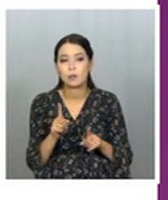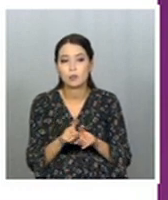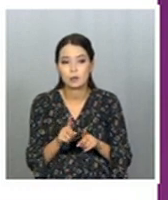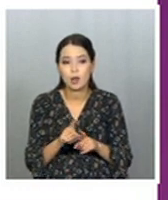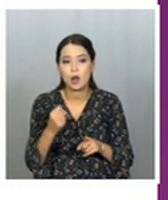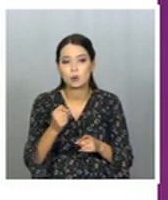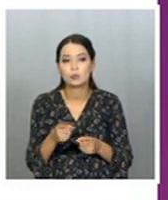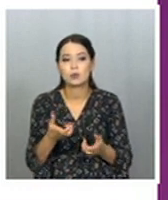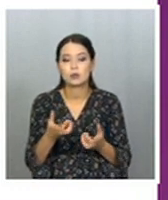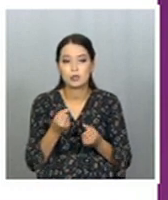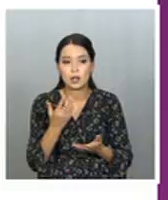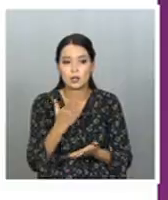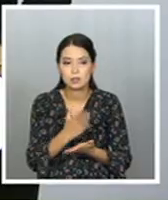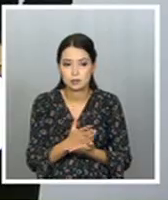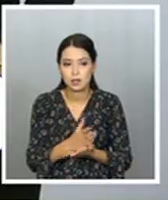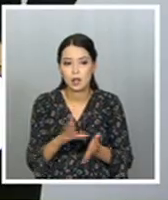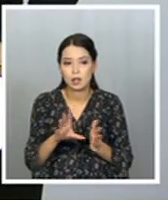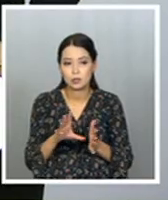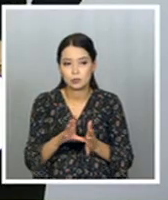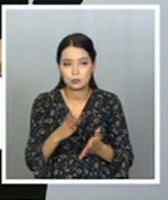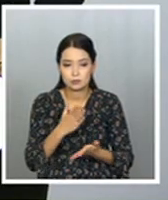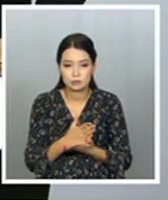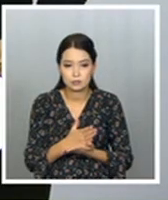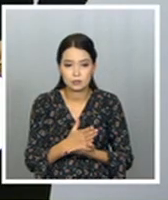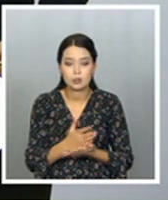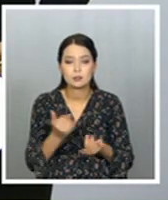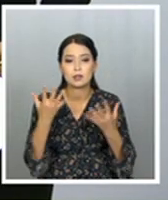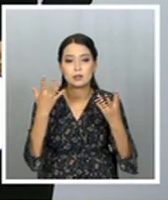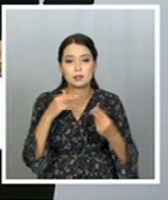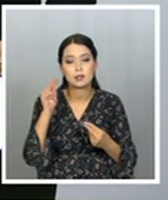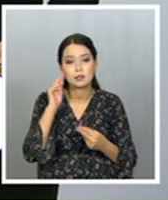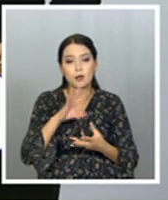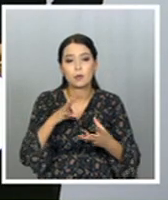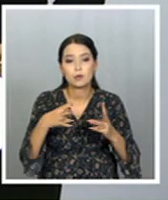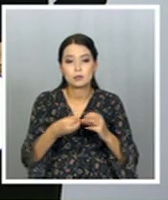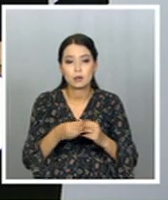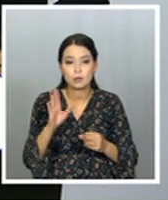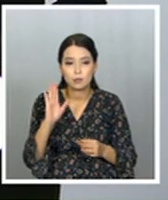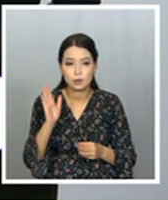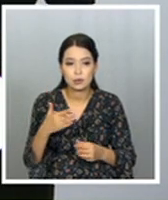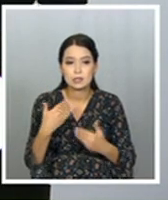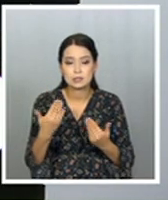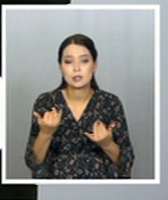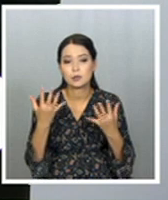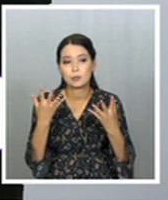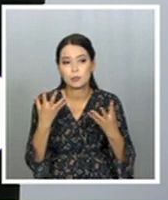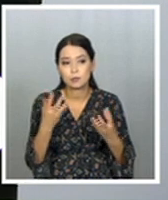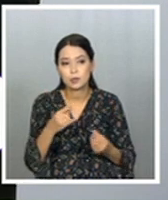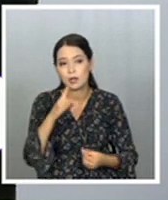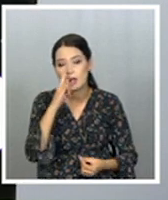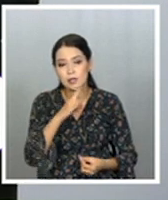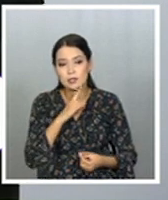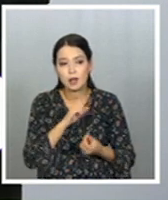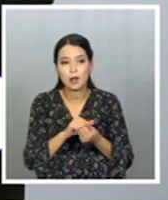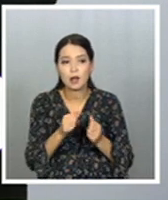алады электролиз зауытынан. Енді бүгінгі сабағымызды қорытындылайтын болсақ, сіздер бүгін жалпы Қазақстанның